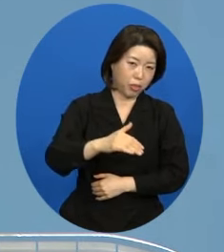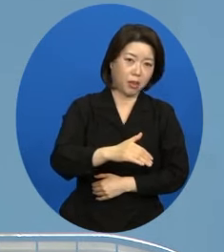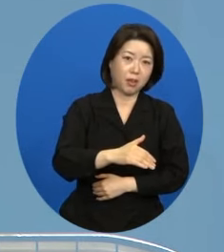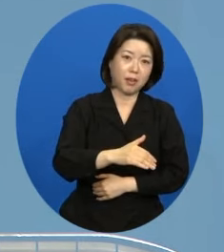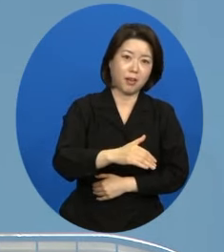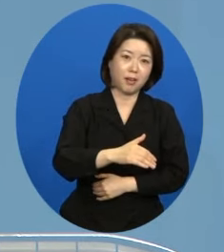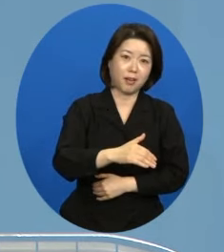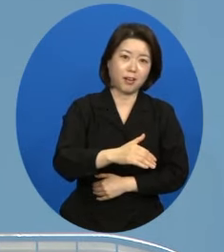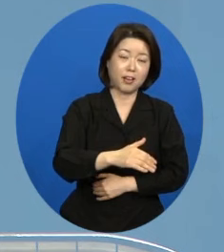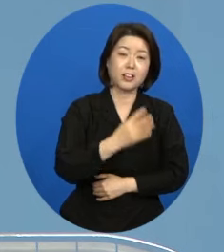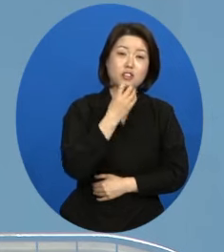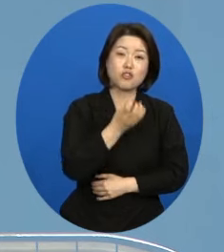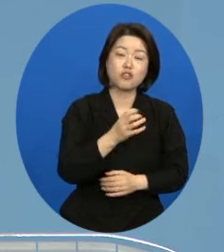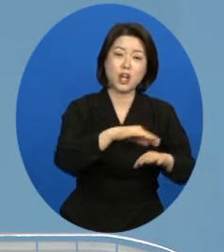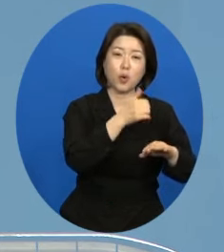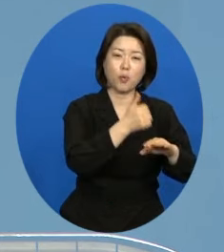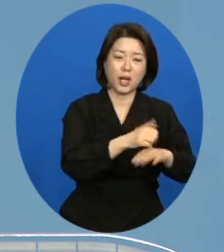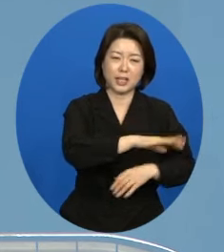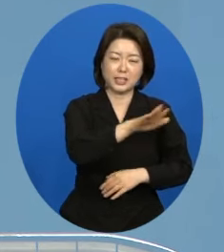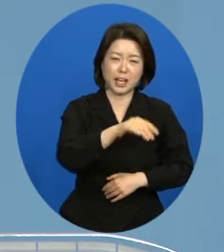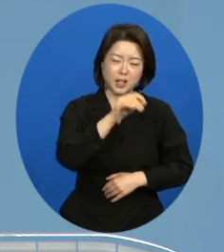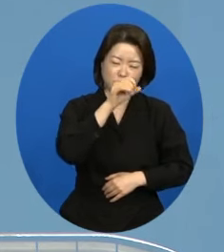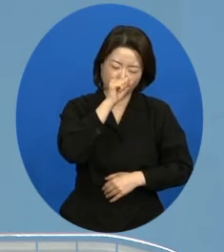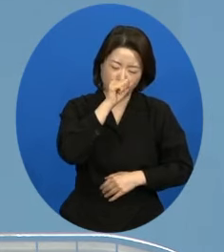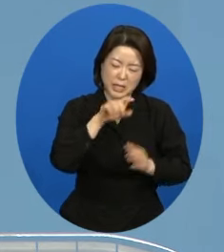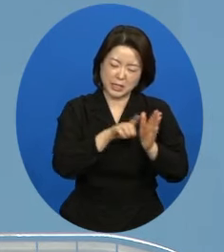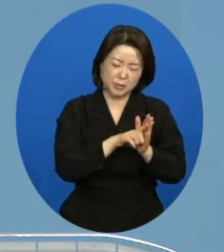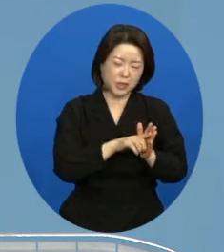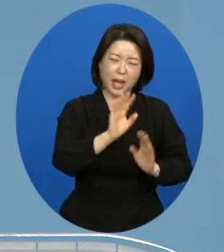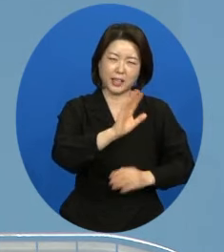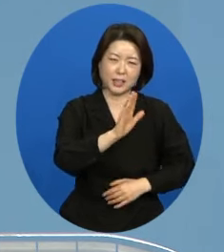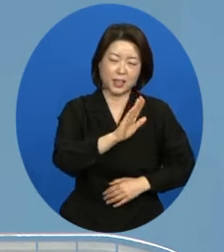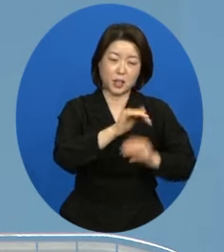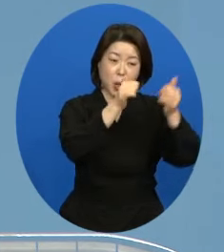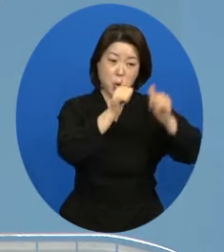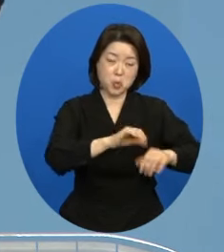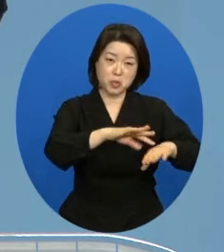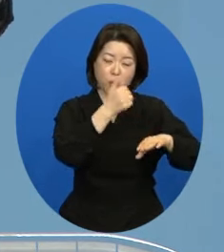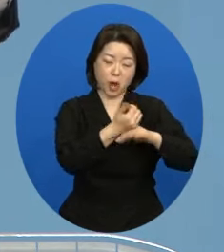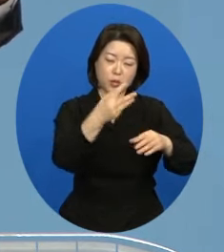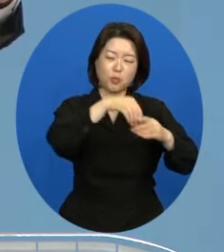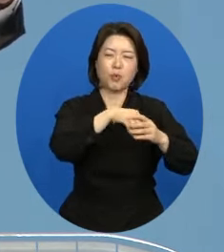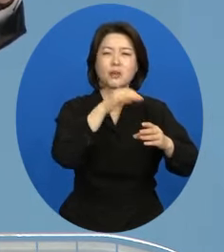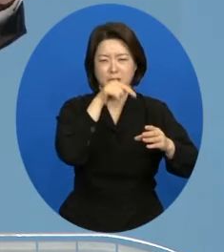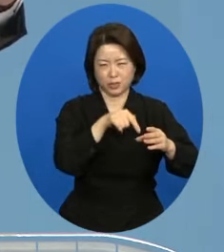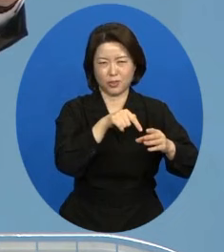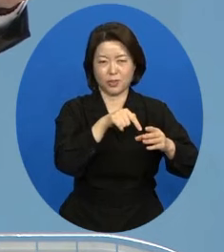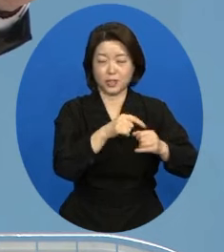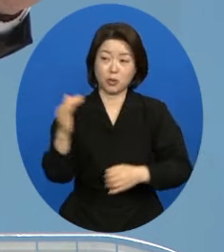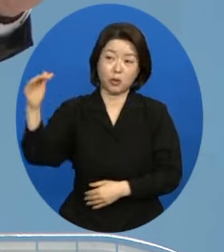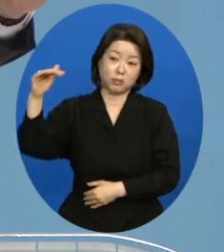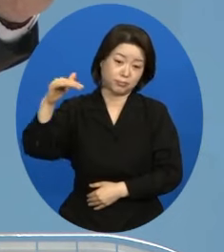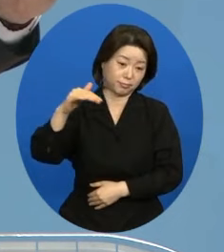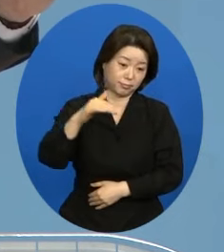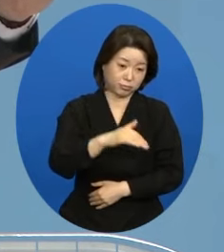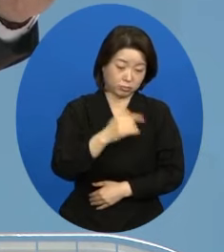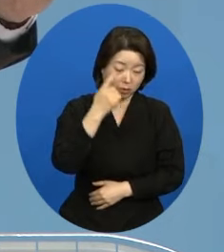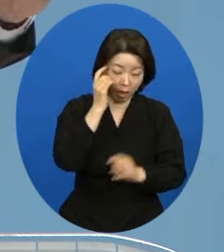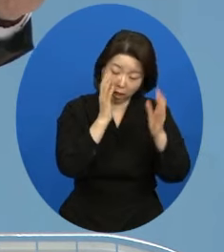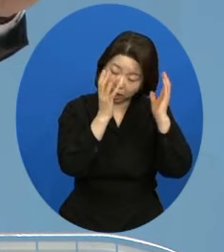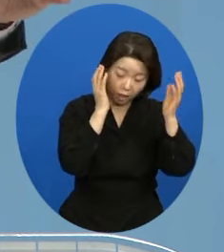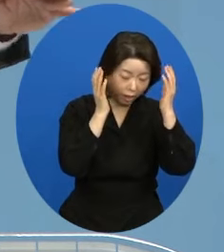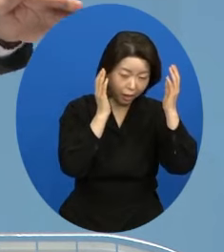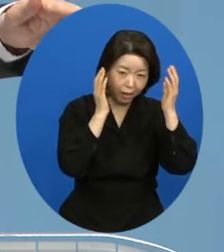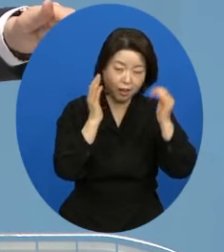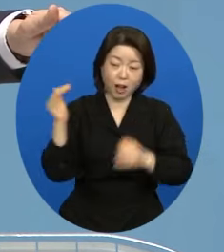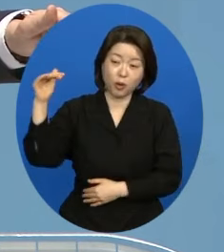그니까이 유다의 왕들이 다 선한 왕들이 아니었어요 우상을 숭배하는 왕들도 포함되 있었죠 그러더니 정신을 못 차리더니 결국에